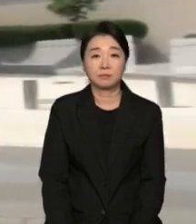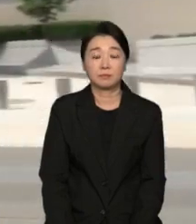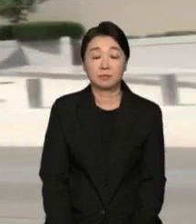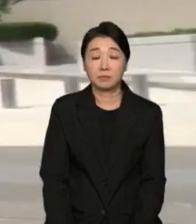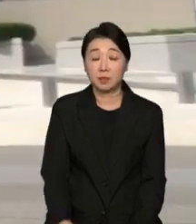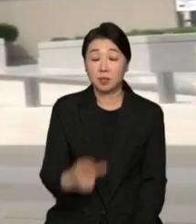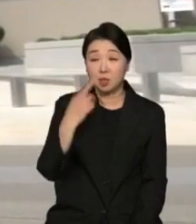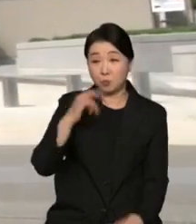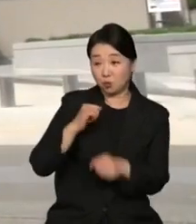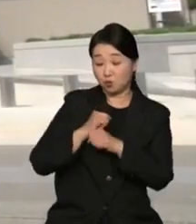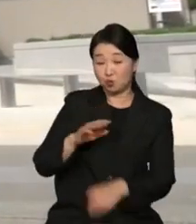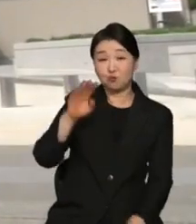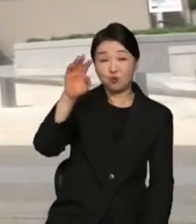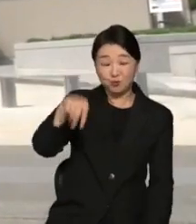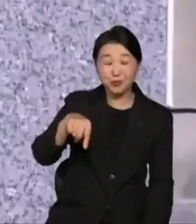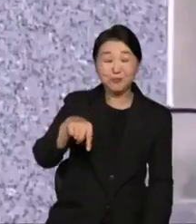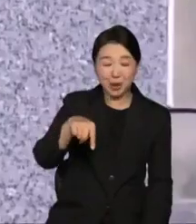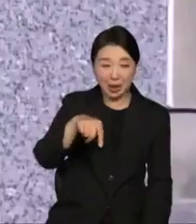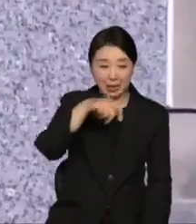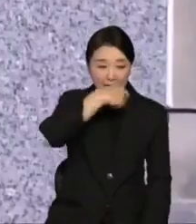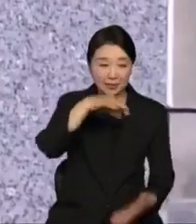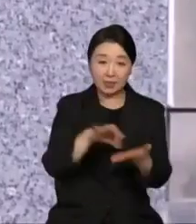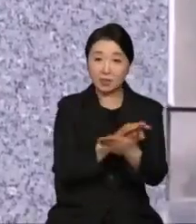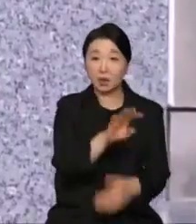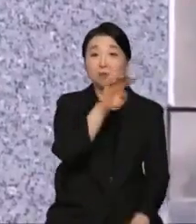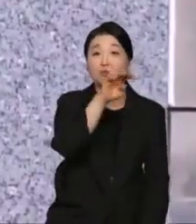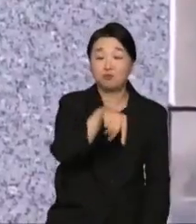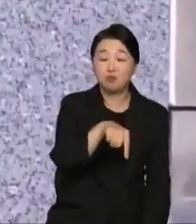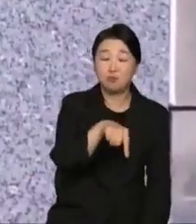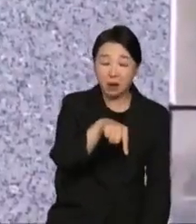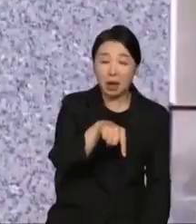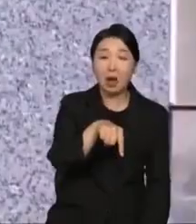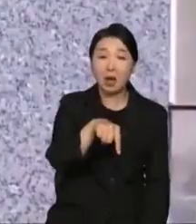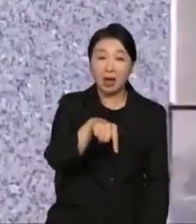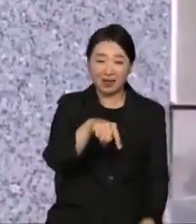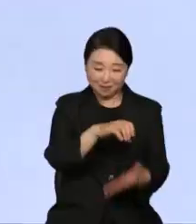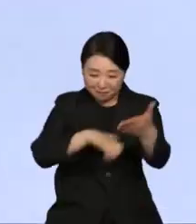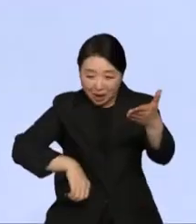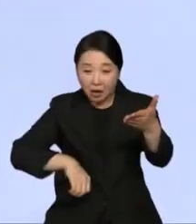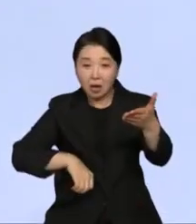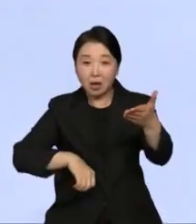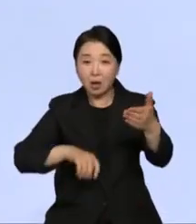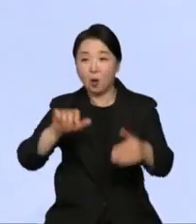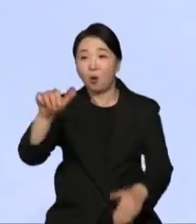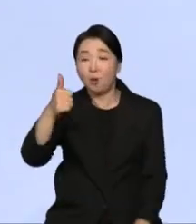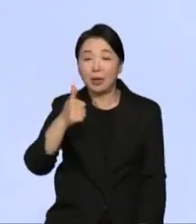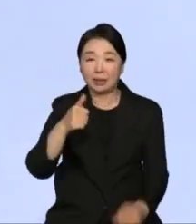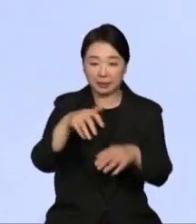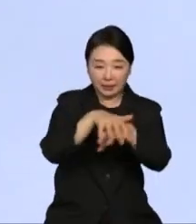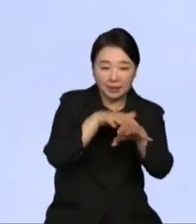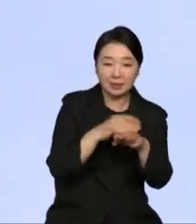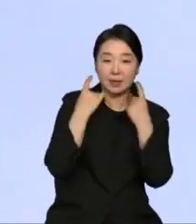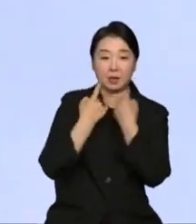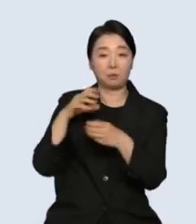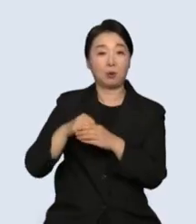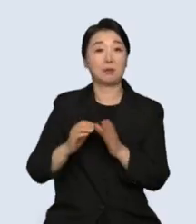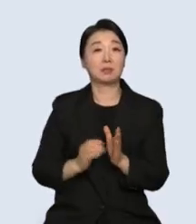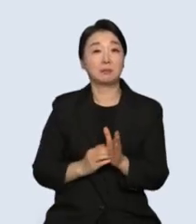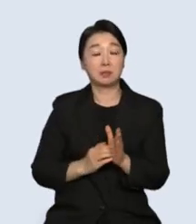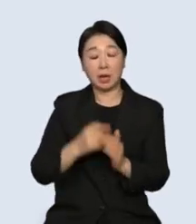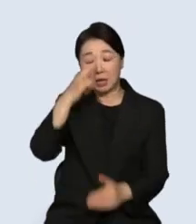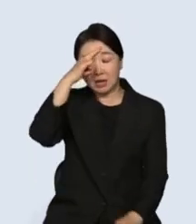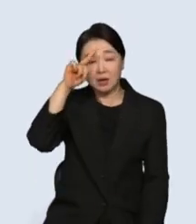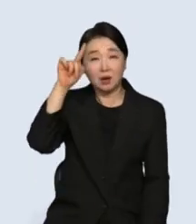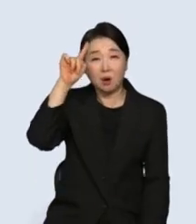미국 국무부와 재무부가 발표한 러시아 제재 대상에는 500개가 넘는 단체와 개인이 포함됐습니다. 러시아